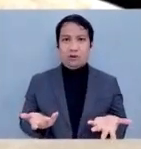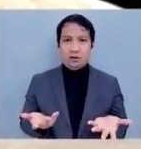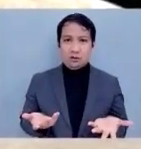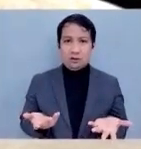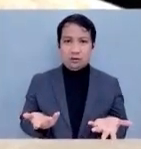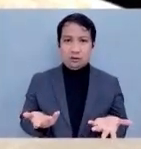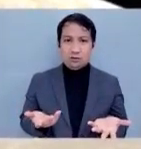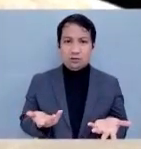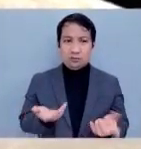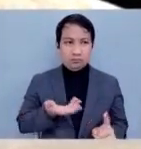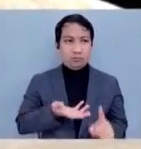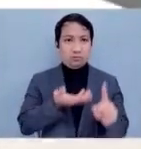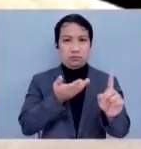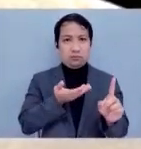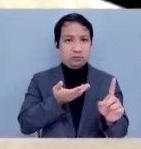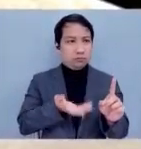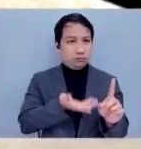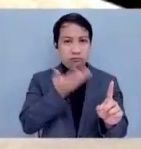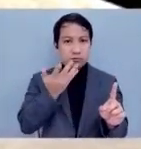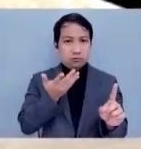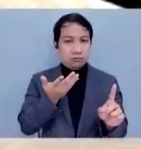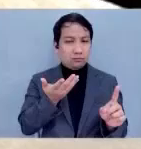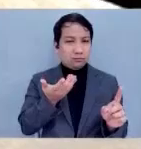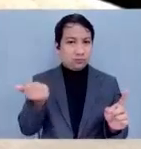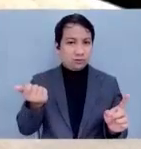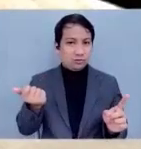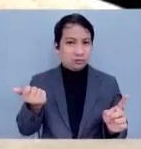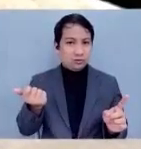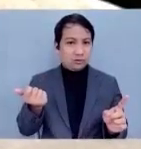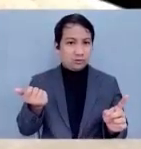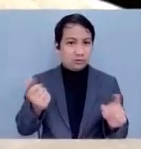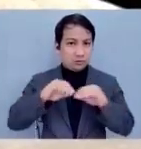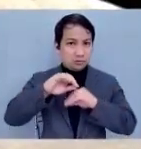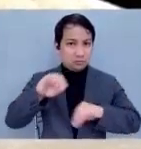somebody else in place of Marcos?